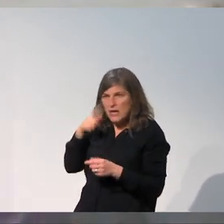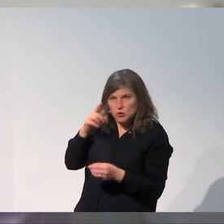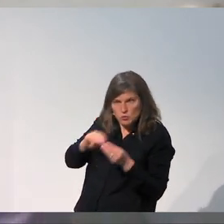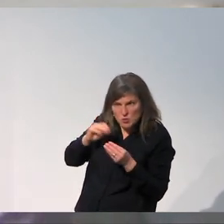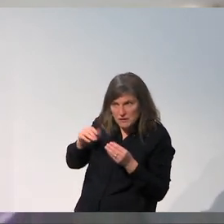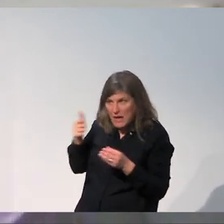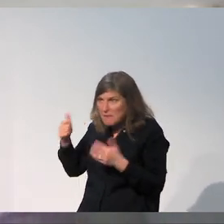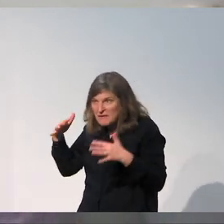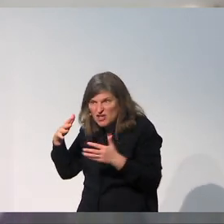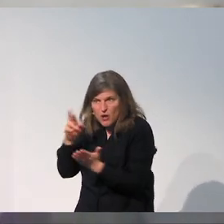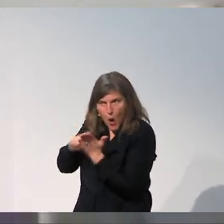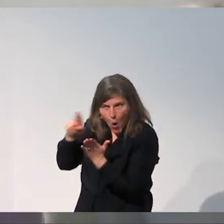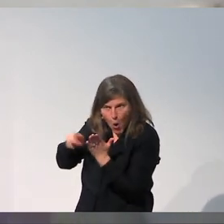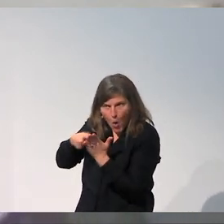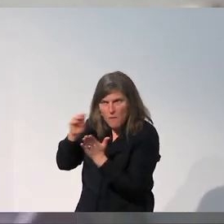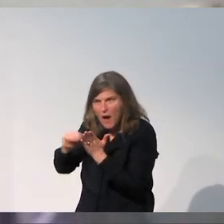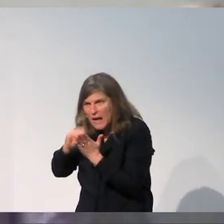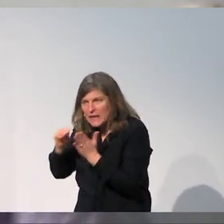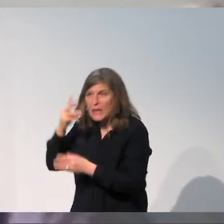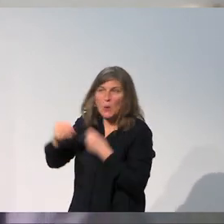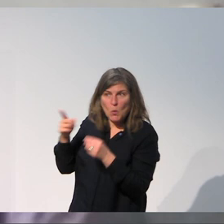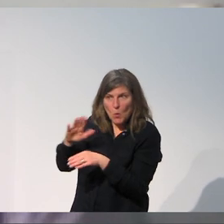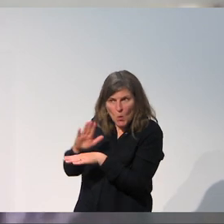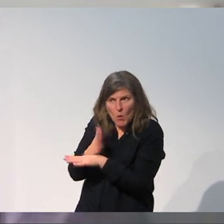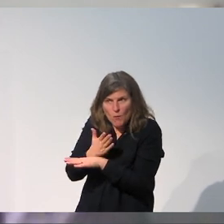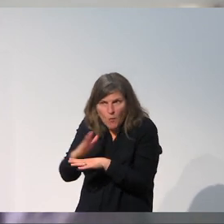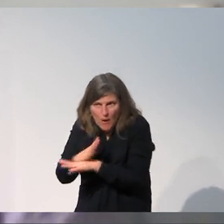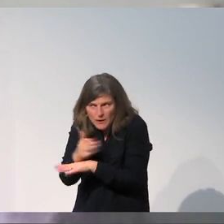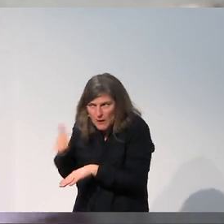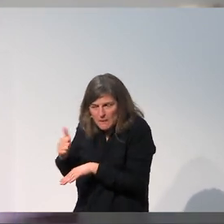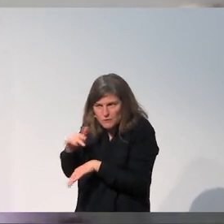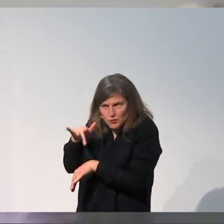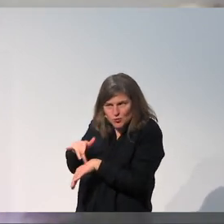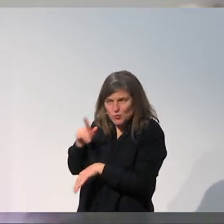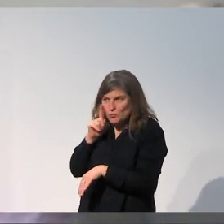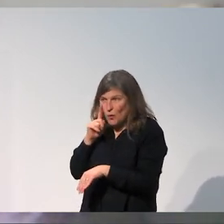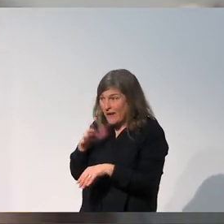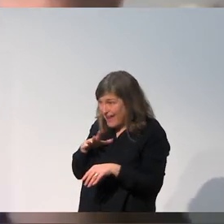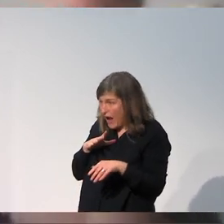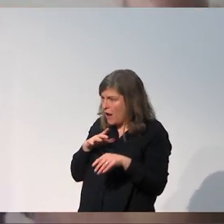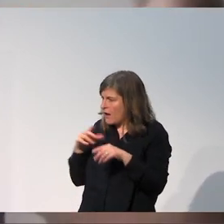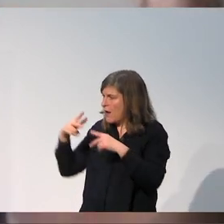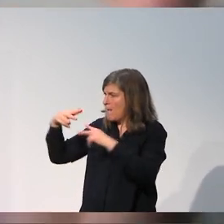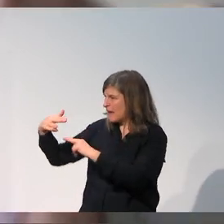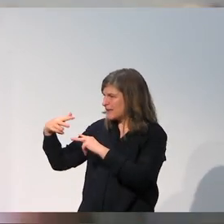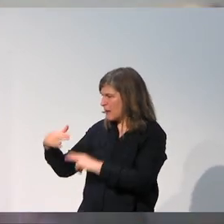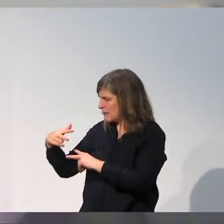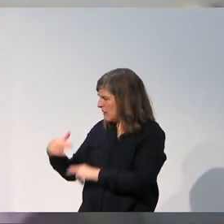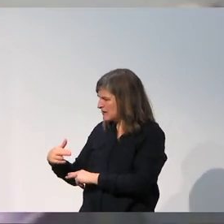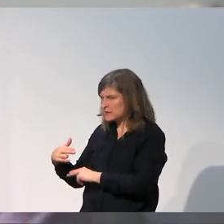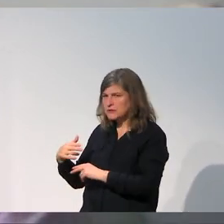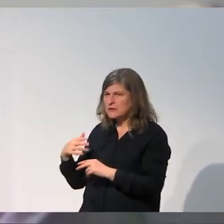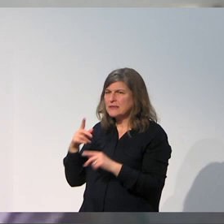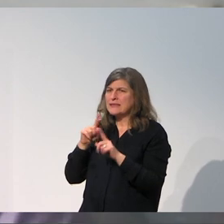des romans ou si elle était sensible à la poésie ou des choses comme ça, parce que j'ai trouvé qu'il y avait des passages que j'ai soulignés en me disant ça c'est au-delà du